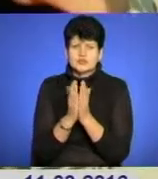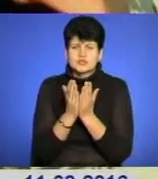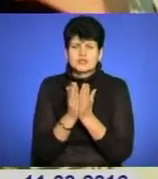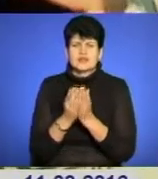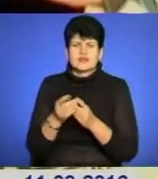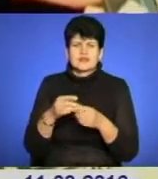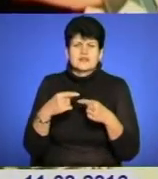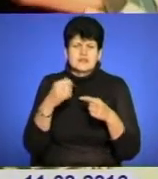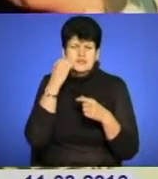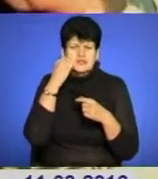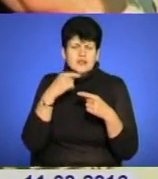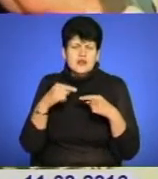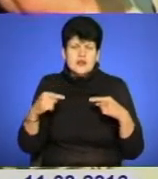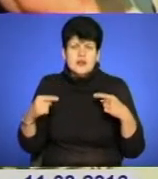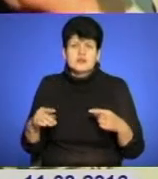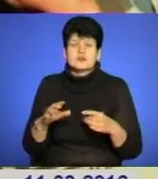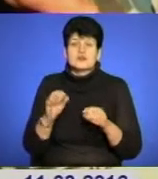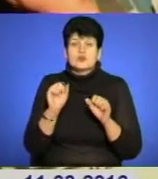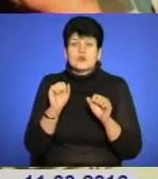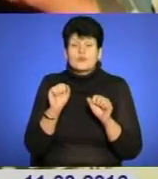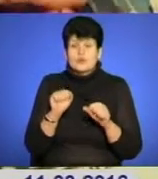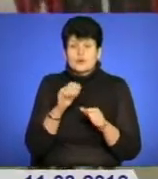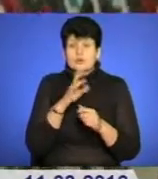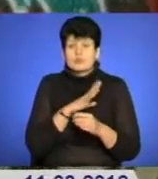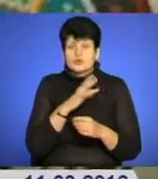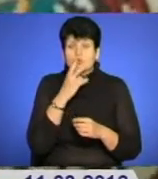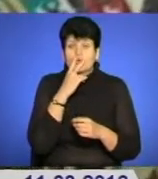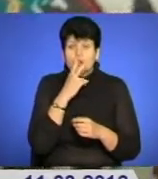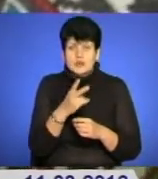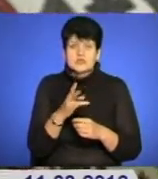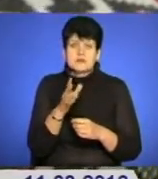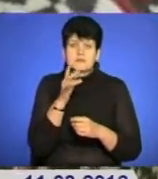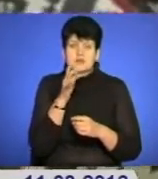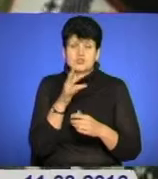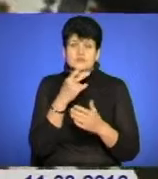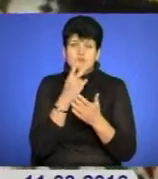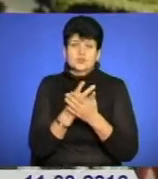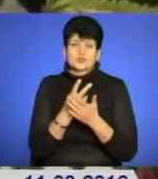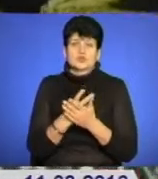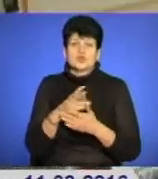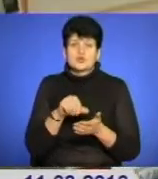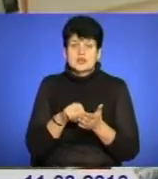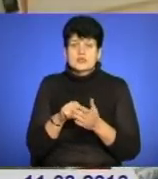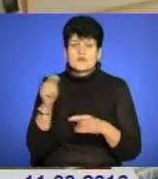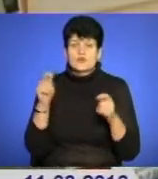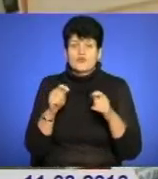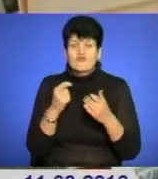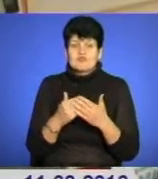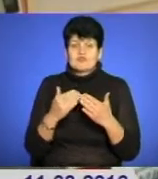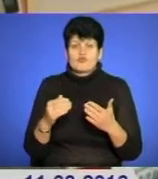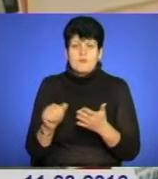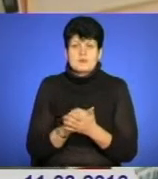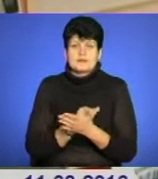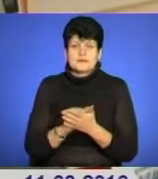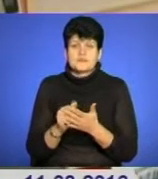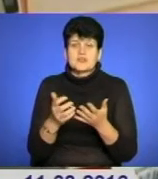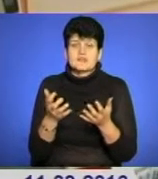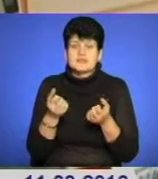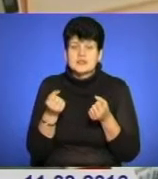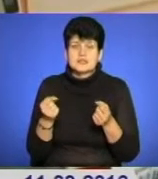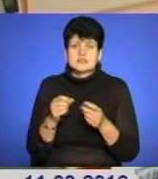краянам. Усе це можна було побачити під час репрезентації учасниками форуму виставкових матеріалів, взятих